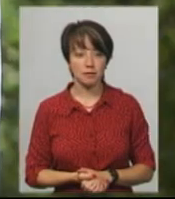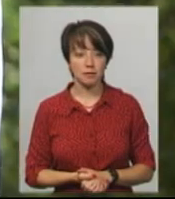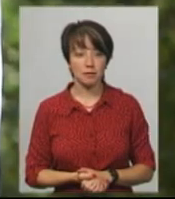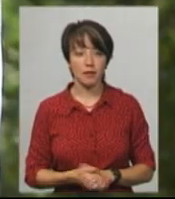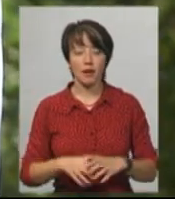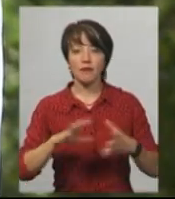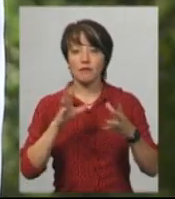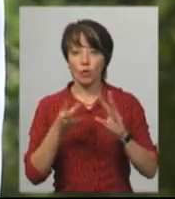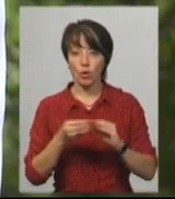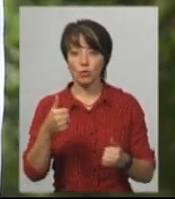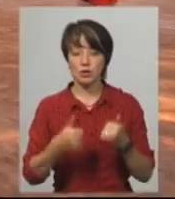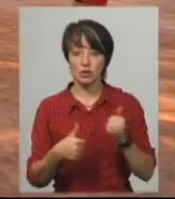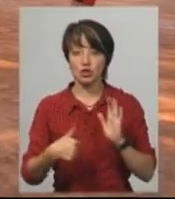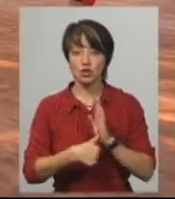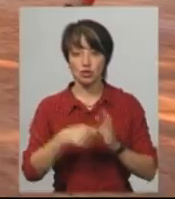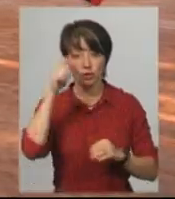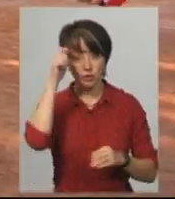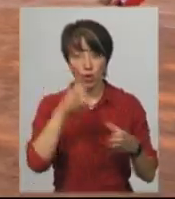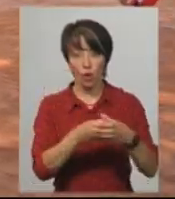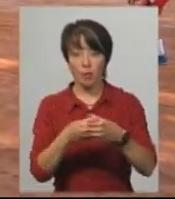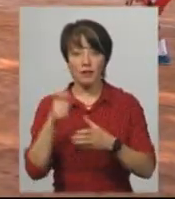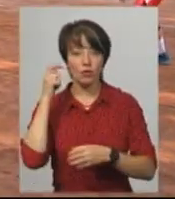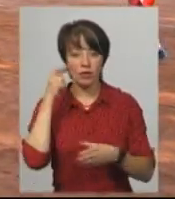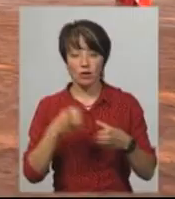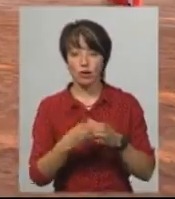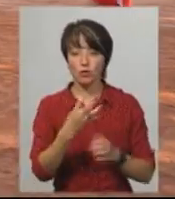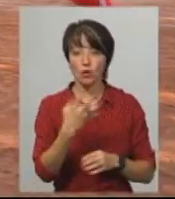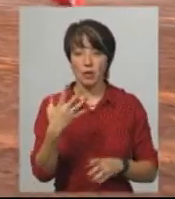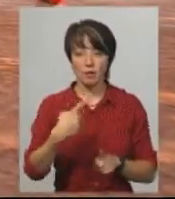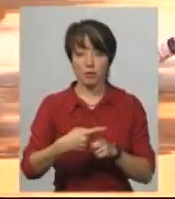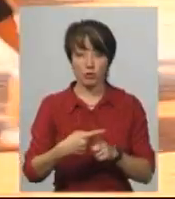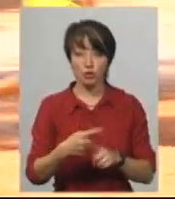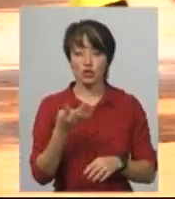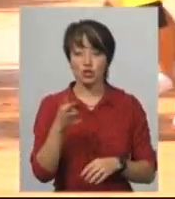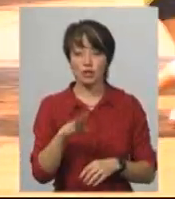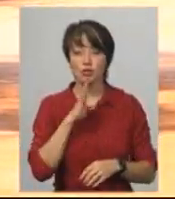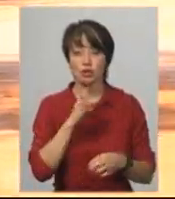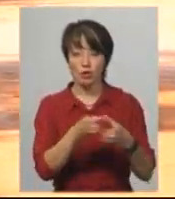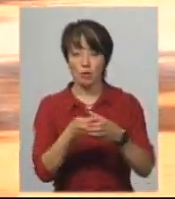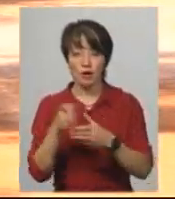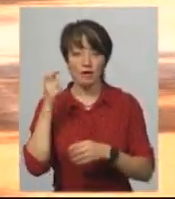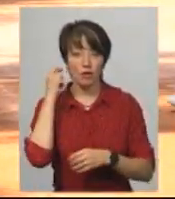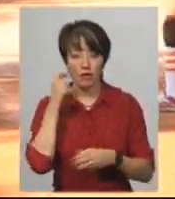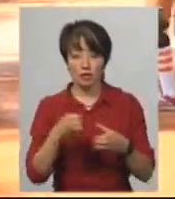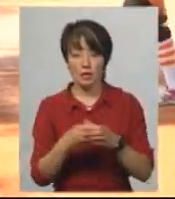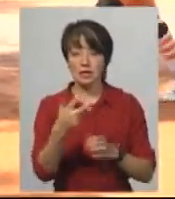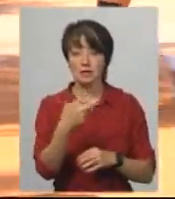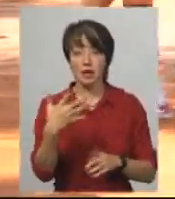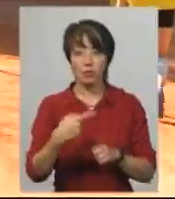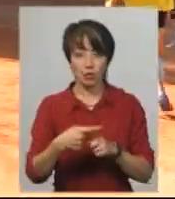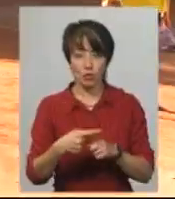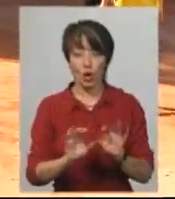Всього у турнірі змагається 6 чоловічих команд у віковій категорії 45+, і 4 жіночі команди у віковій категорії